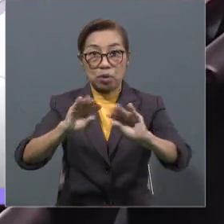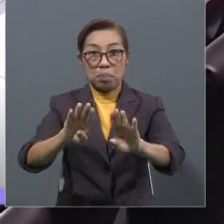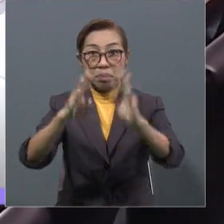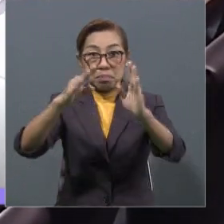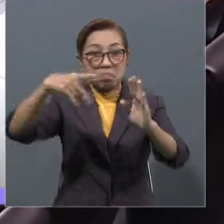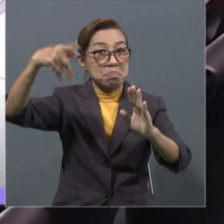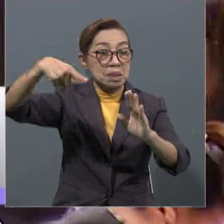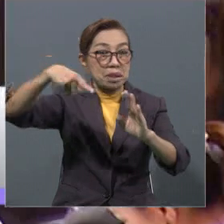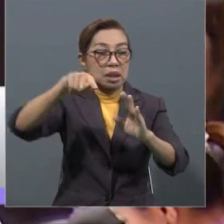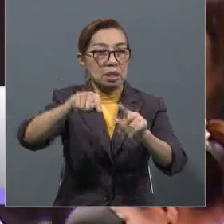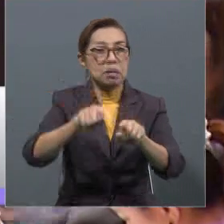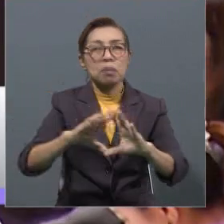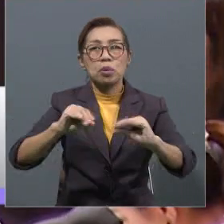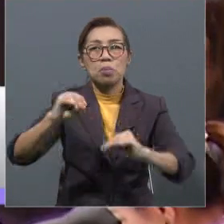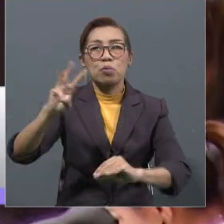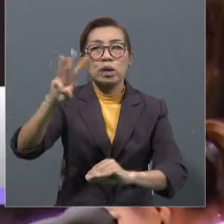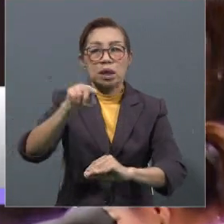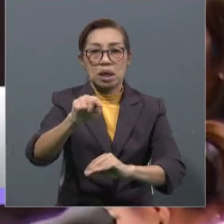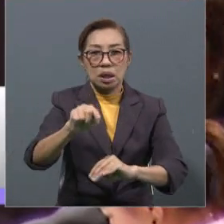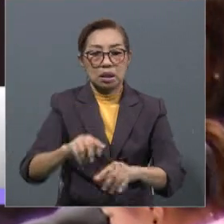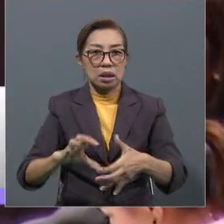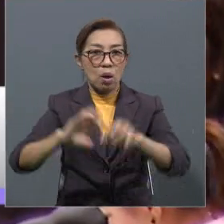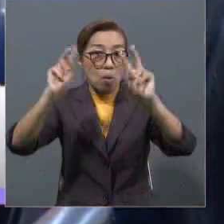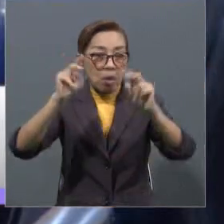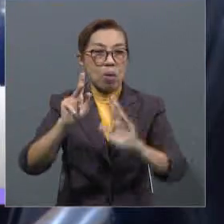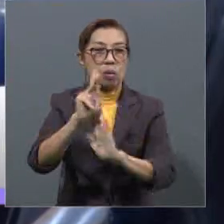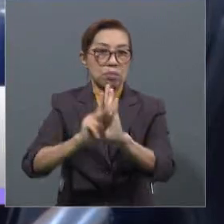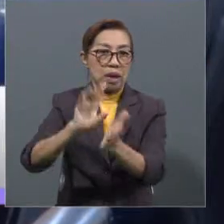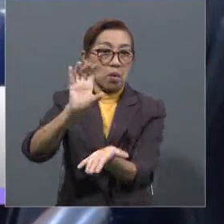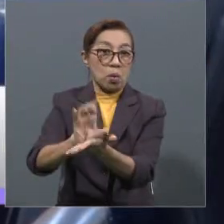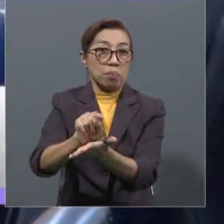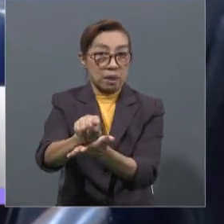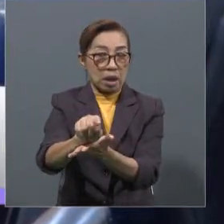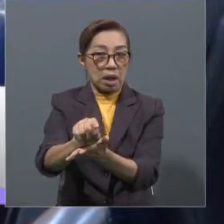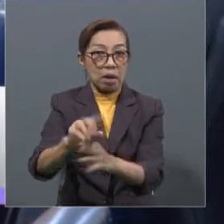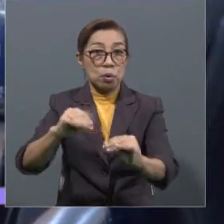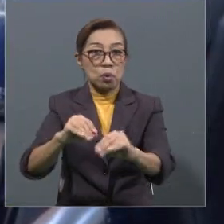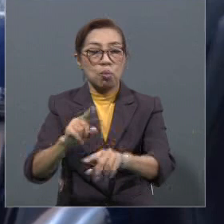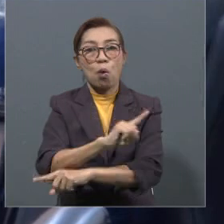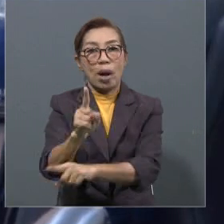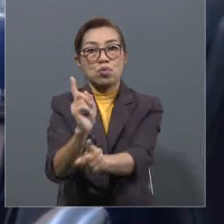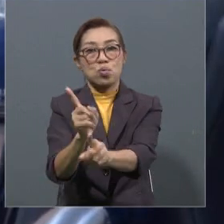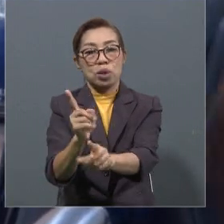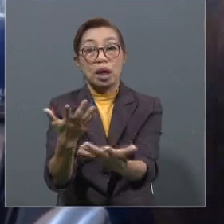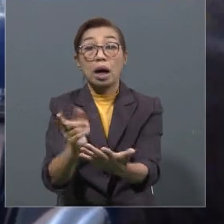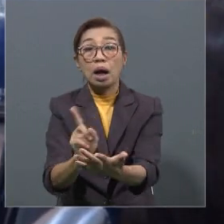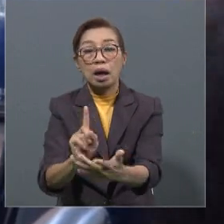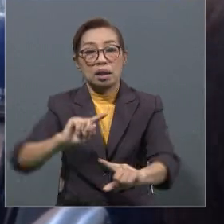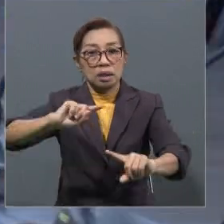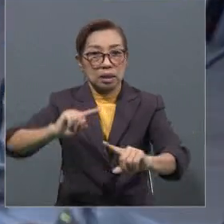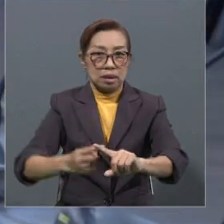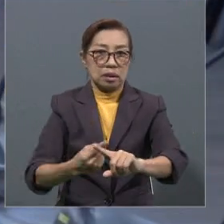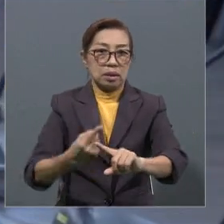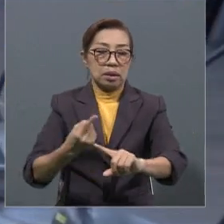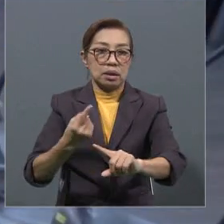วิสามัญเพื่อพิจารณาร่างพ.ร.บงบประมาณคาดว่าจะยังอยู่ตามหมายกำหนดการเดิมช่วงเดิมค่ะก็คือวันที่